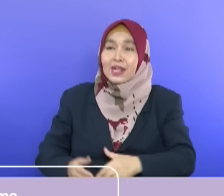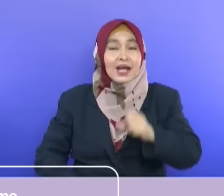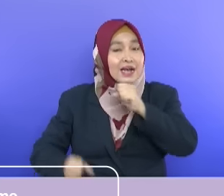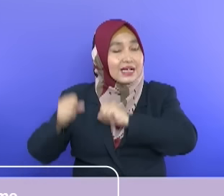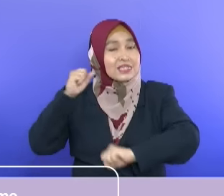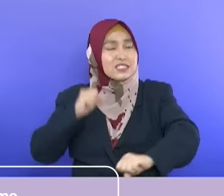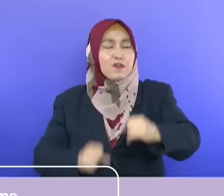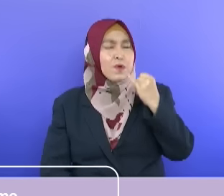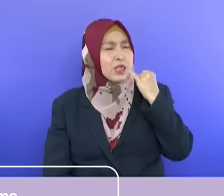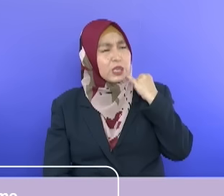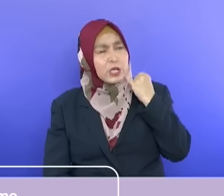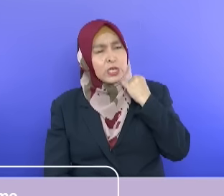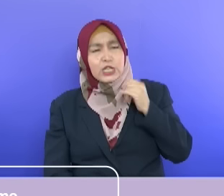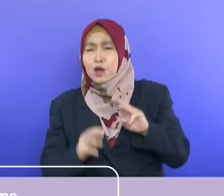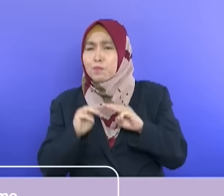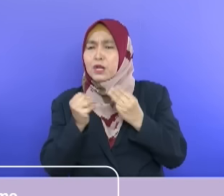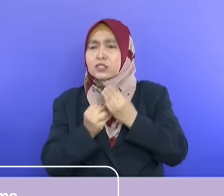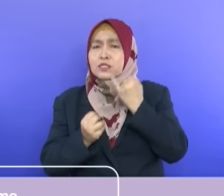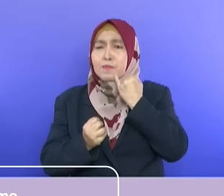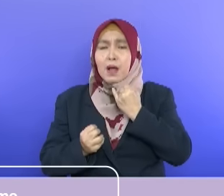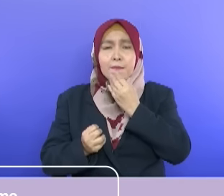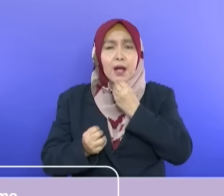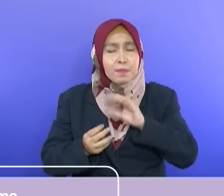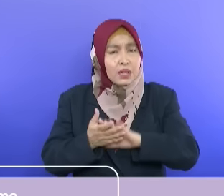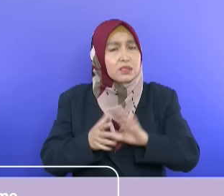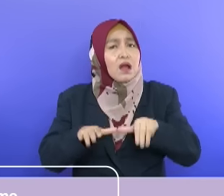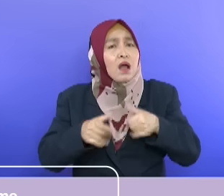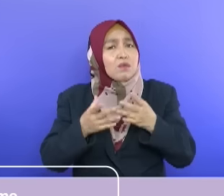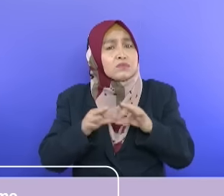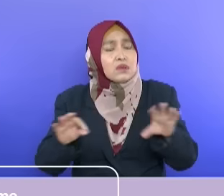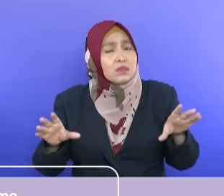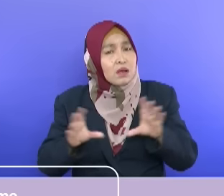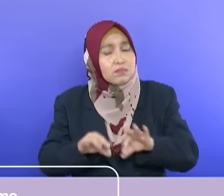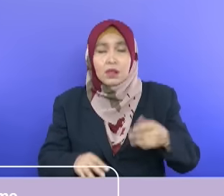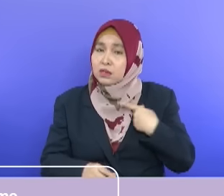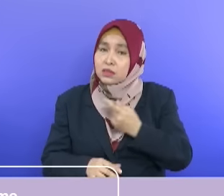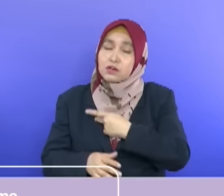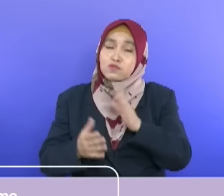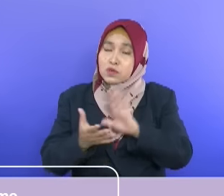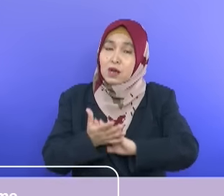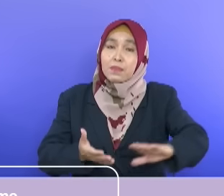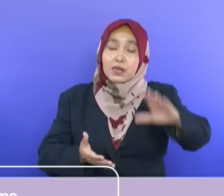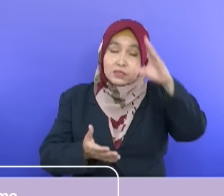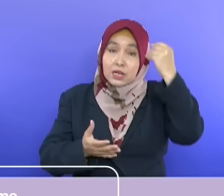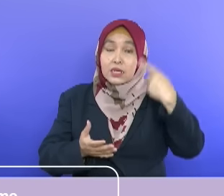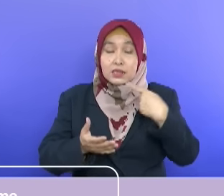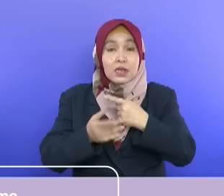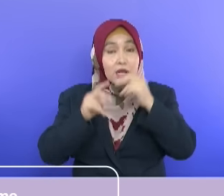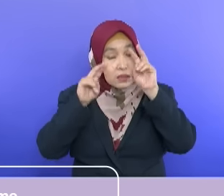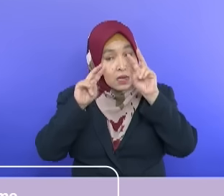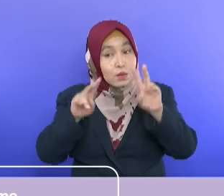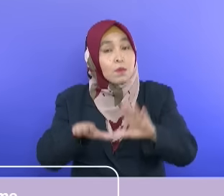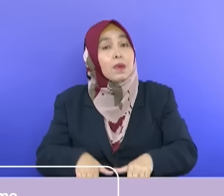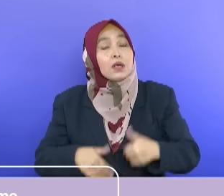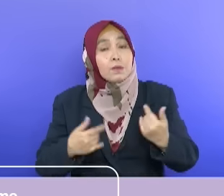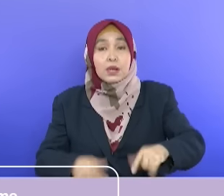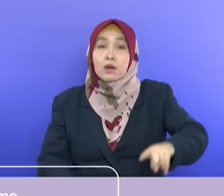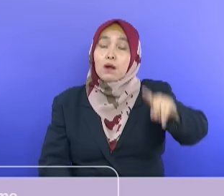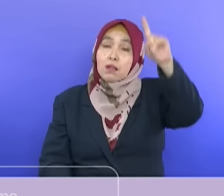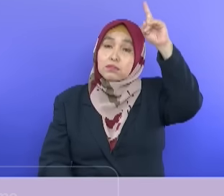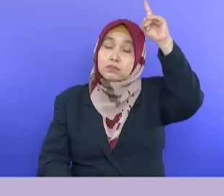Bani Israil ya bagaimana kisah mereka itu yang telah pun kita ikuti kita ingin melihat Bagaimana Allah